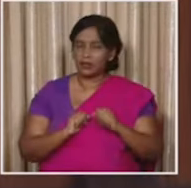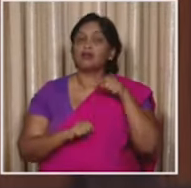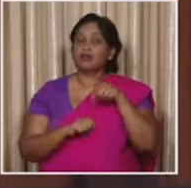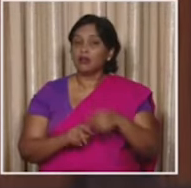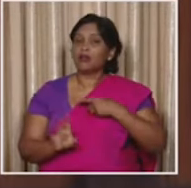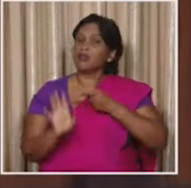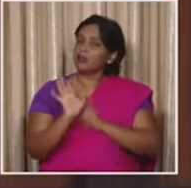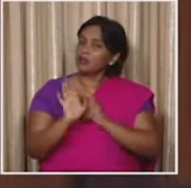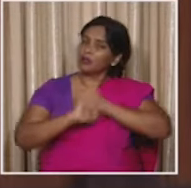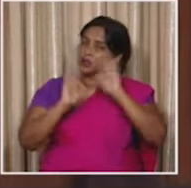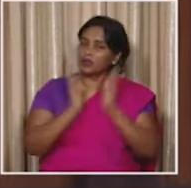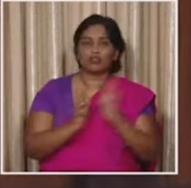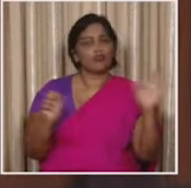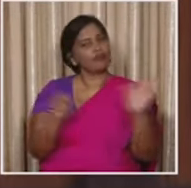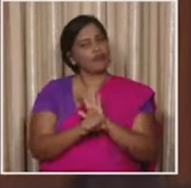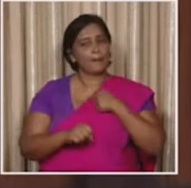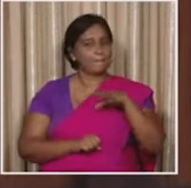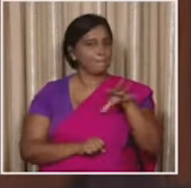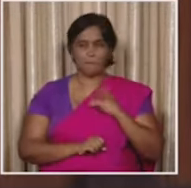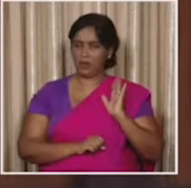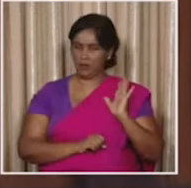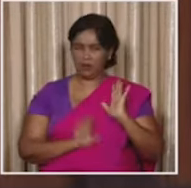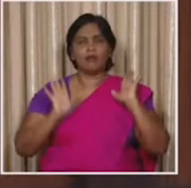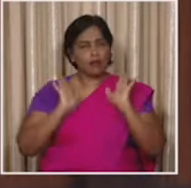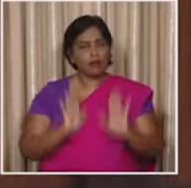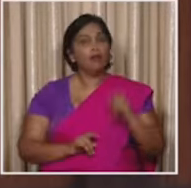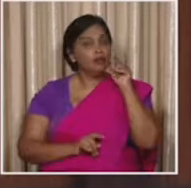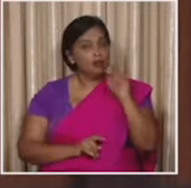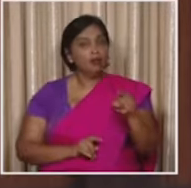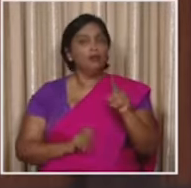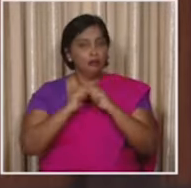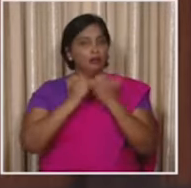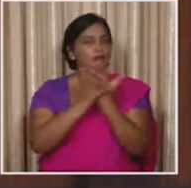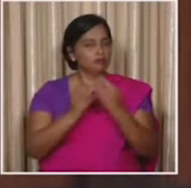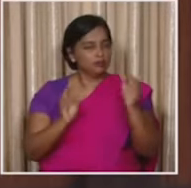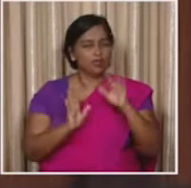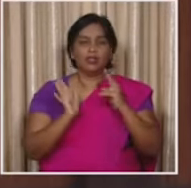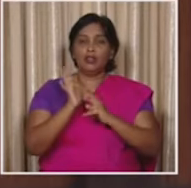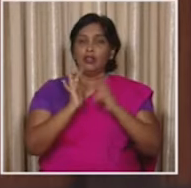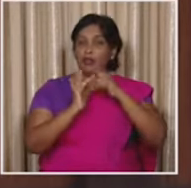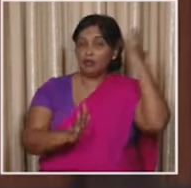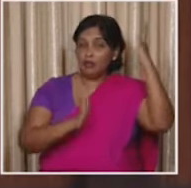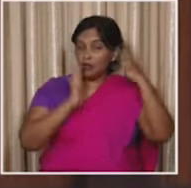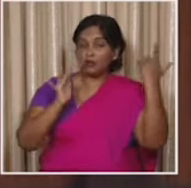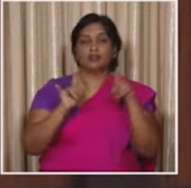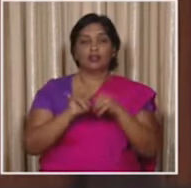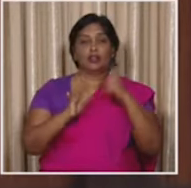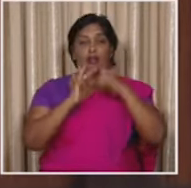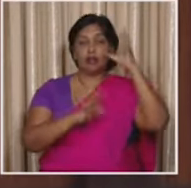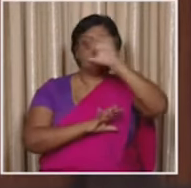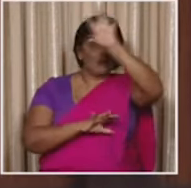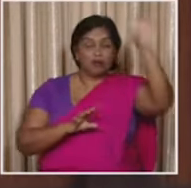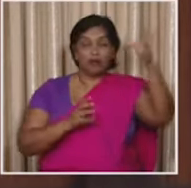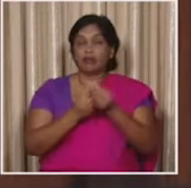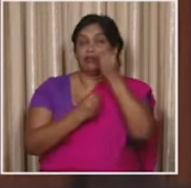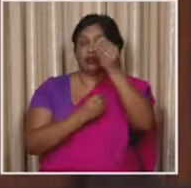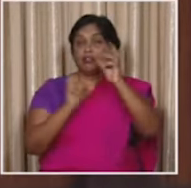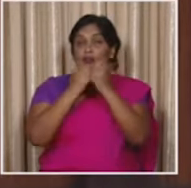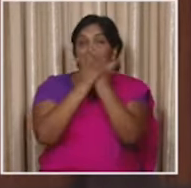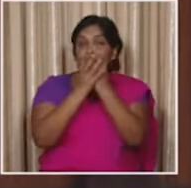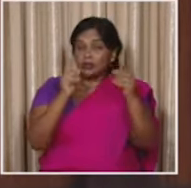Tirva, Nangal, Hetukola, Butalam, our Rudia, Tirva, Sarades and Ardelekum, our Ula and Ardelekum soldier in the Tirva Kuda, Idverekim